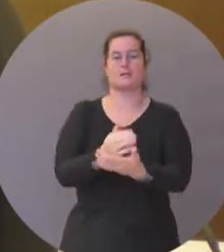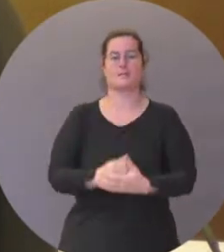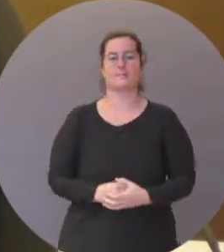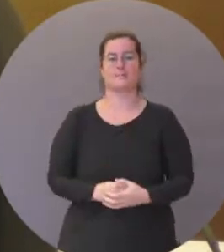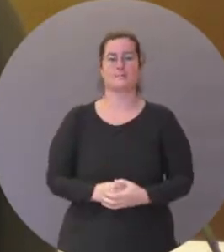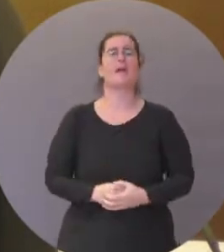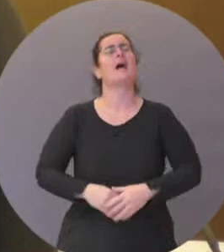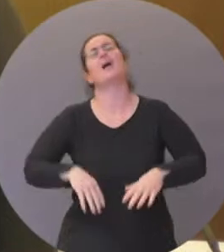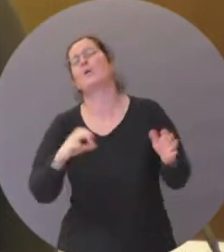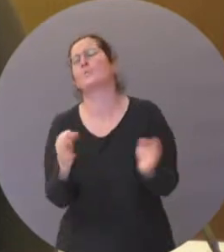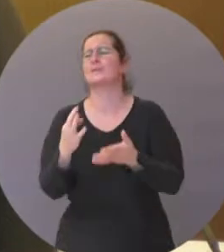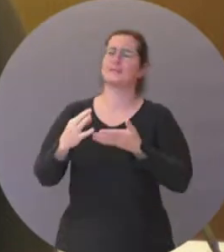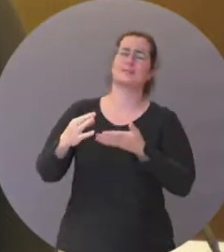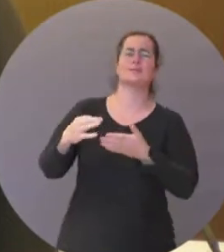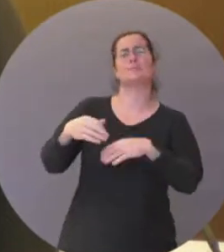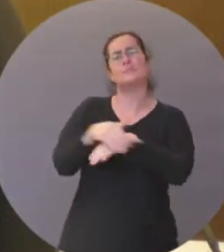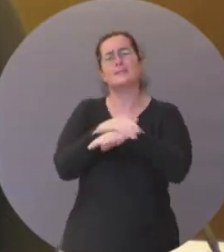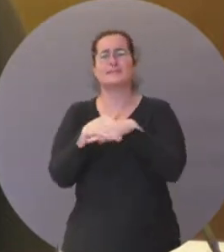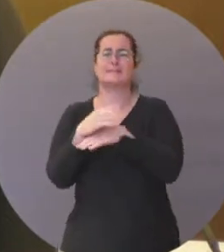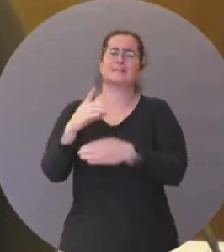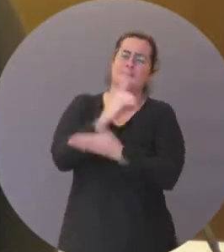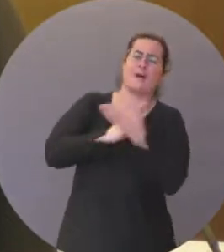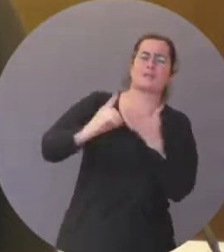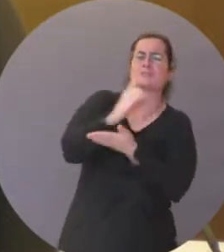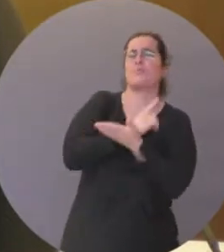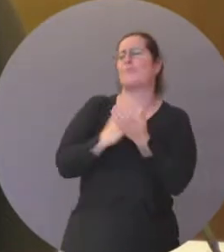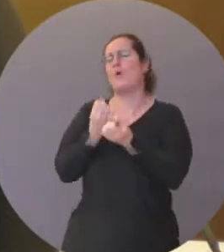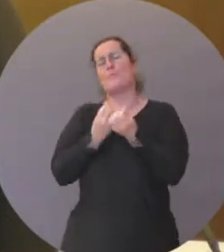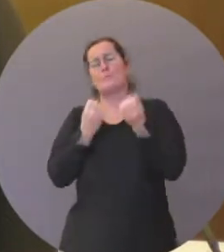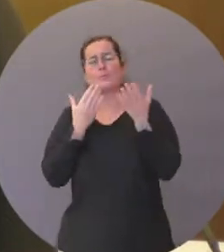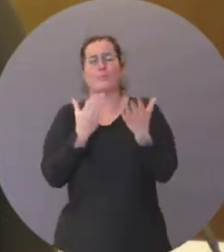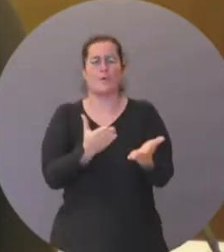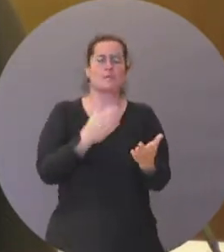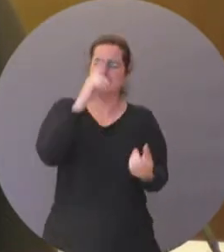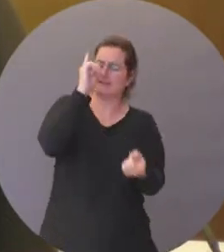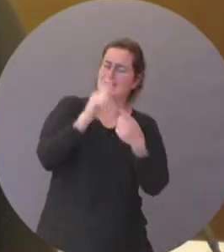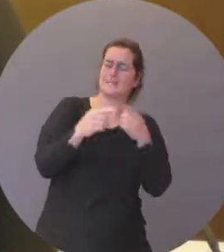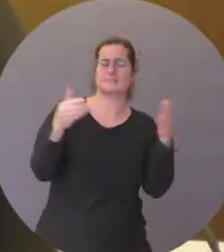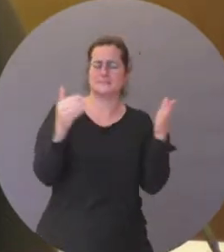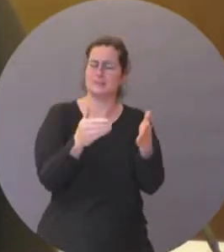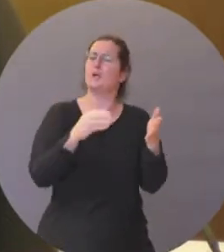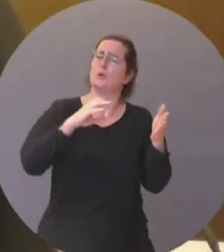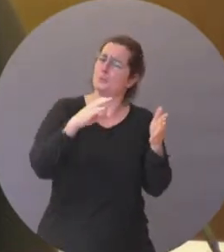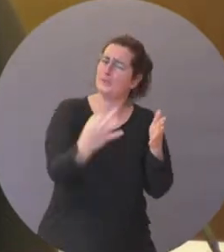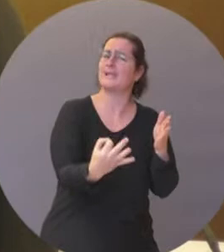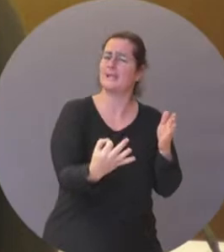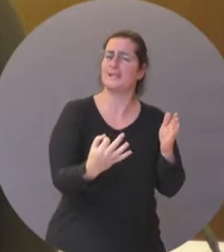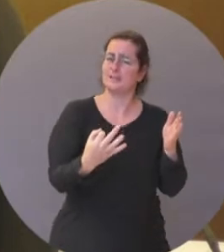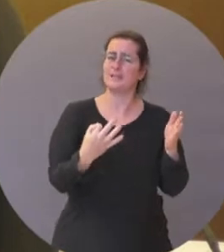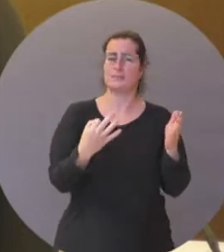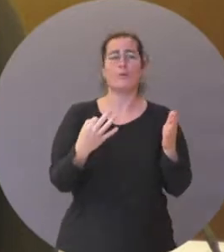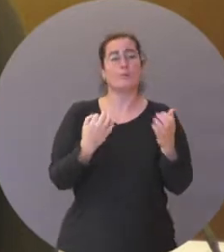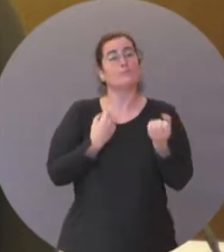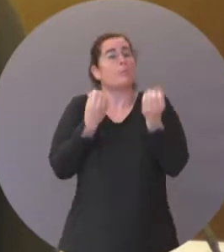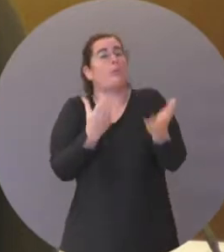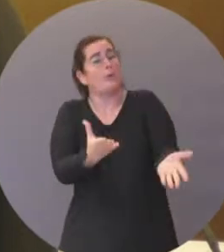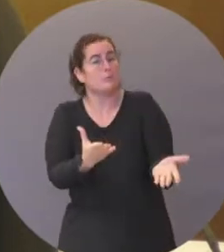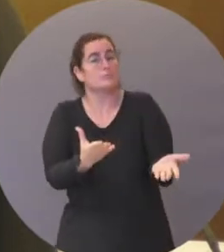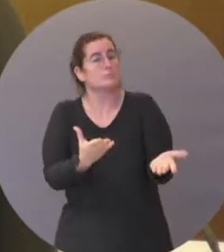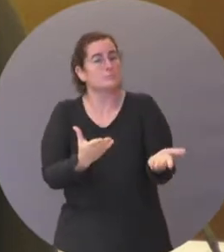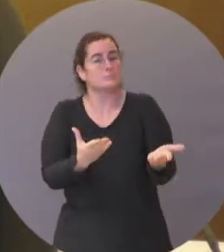a des propositions sur sur ce sujet en tout cas vous mettez des choses sur la table